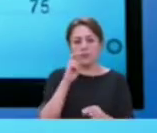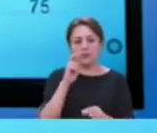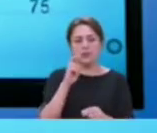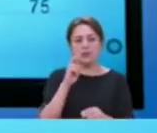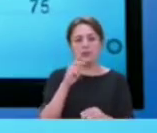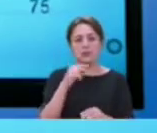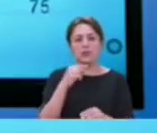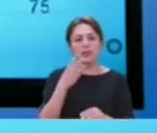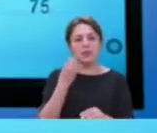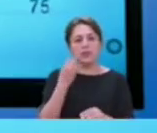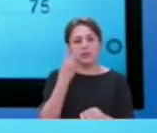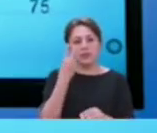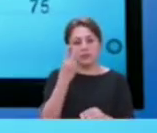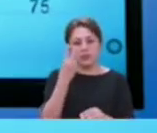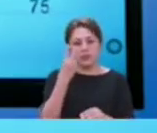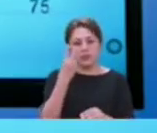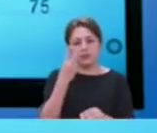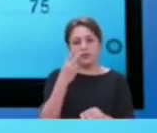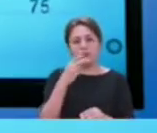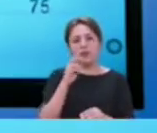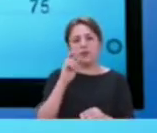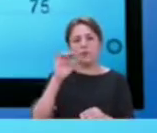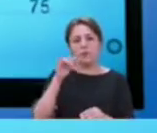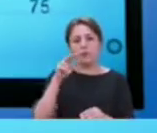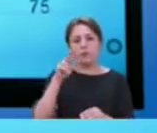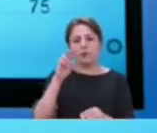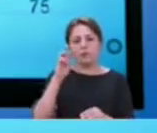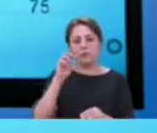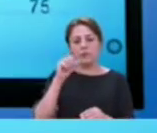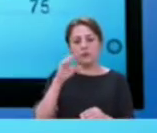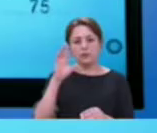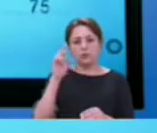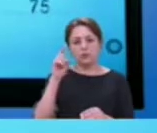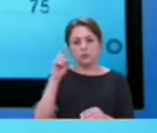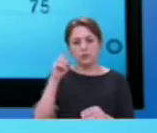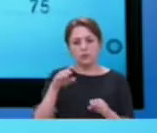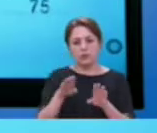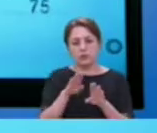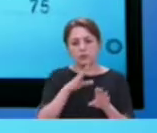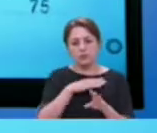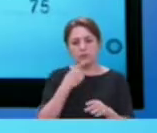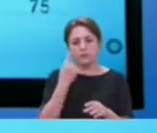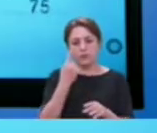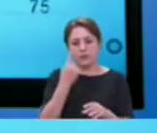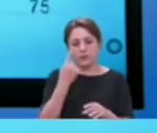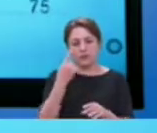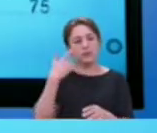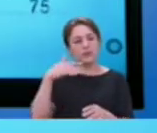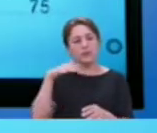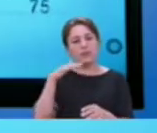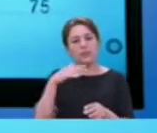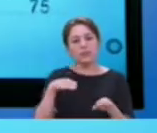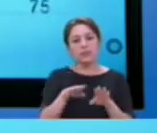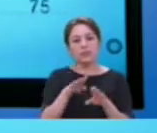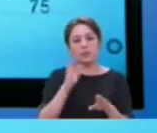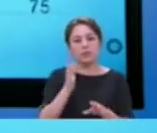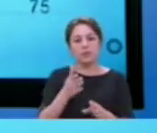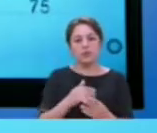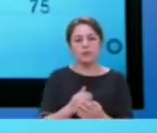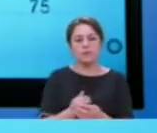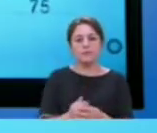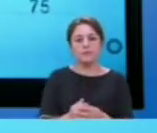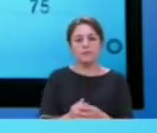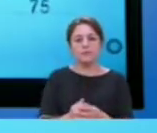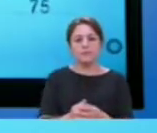bering, yana 2ta bo'lmasi 100 ga teng bo'lyapti. Bitta bo'lmasi barakalla 50 ga teng bo'ladi.